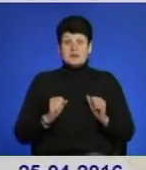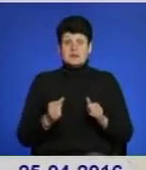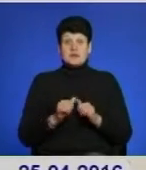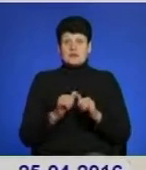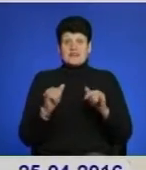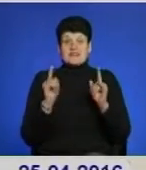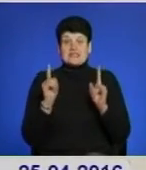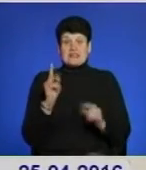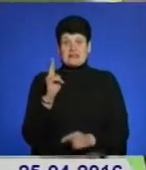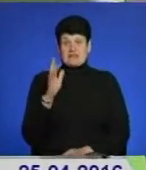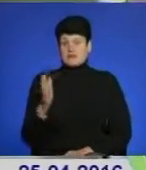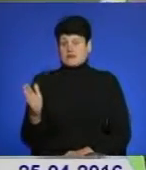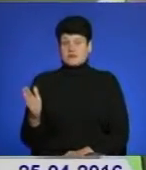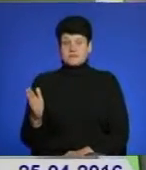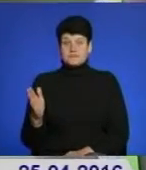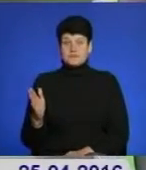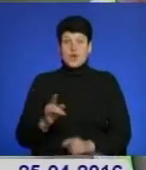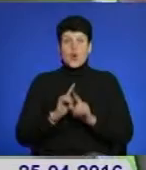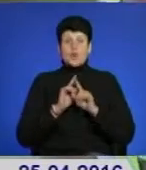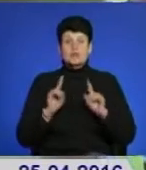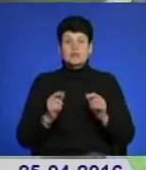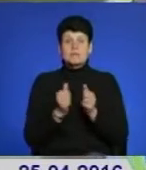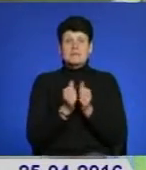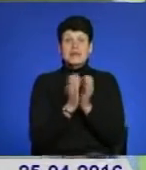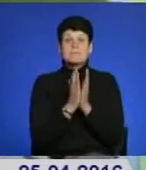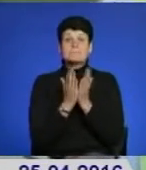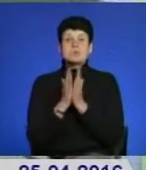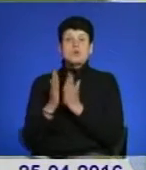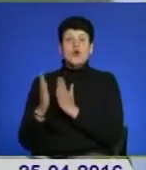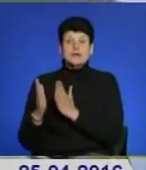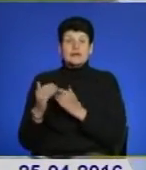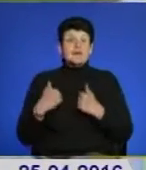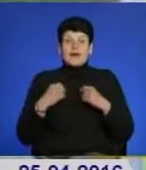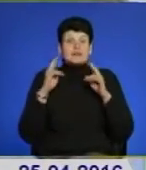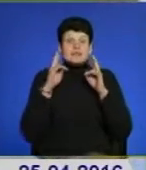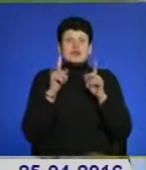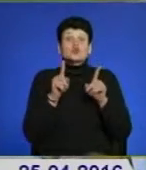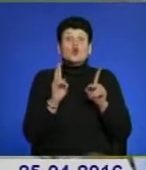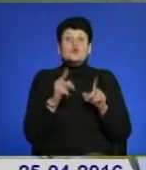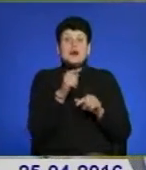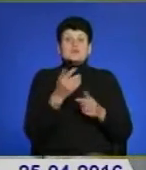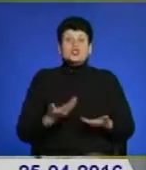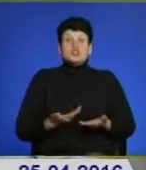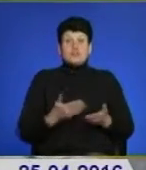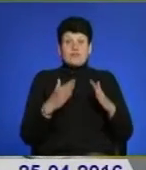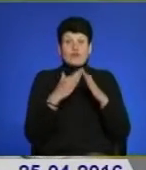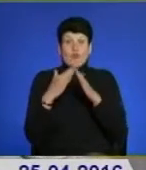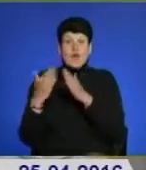на квартиру. Особливо коло бібліотеки. Я не знаю, хто там в бібліотеці жиє. Ну, в